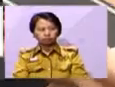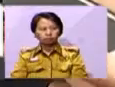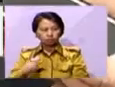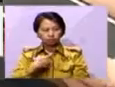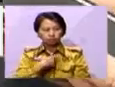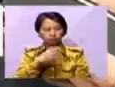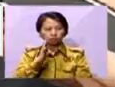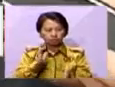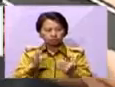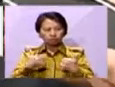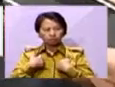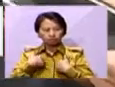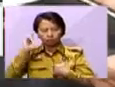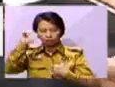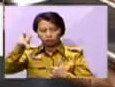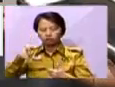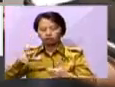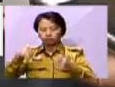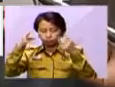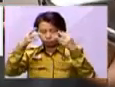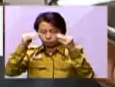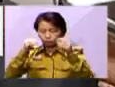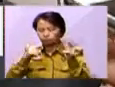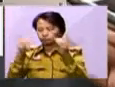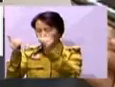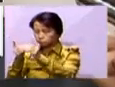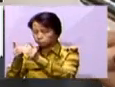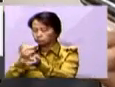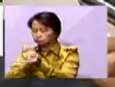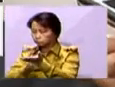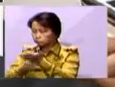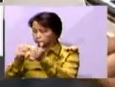will definitely come up during discussion between our PM and Donald Trump.